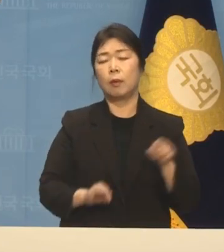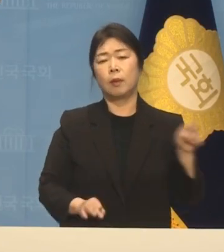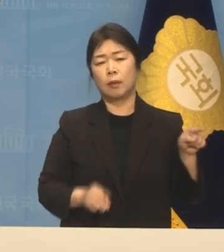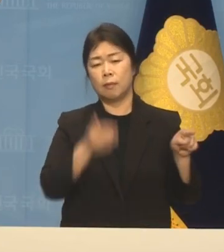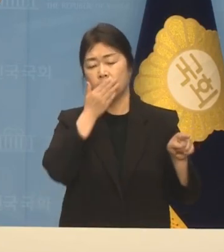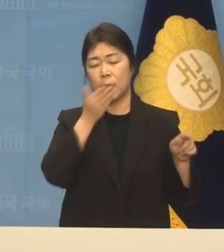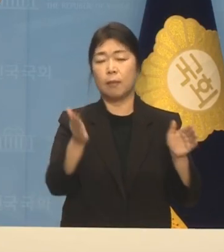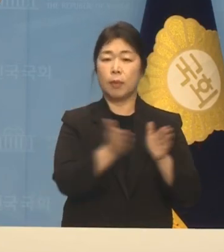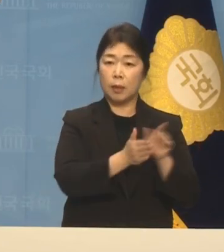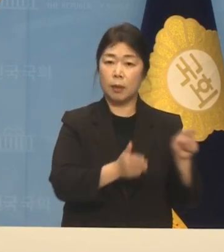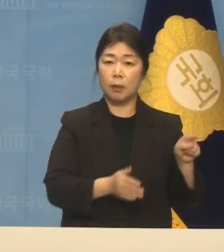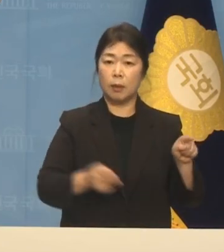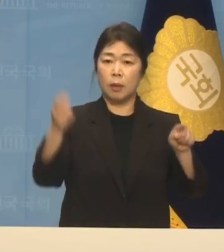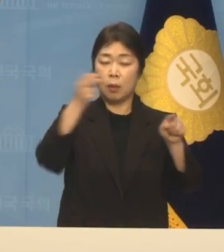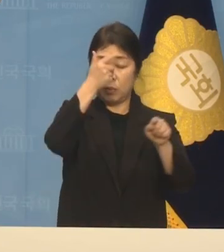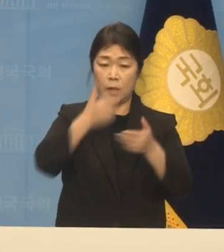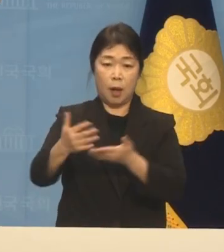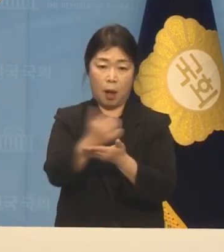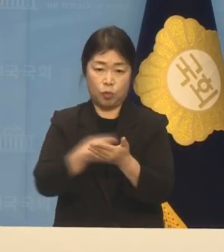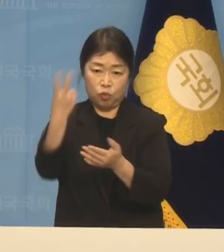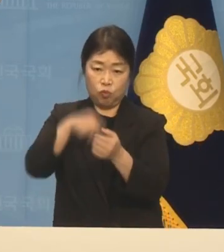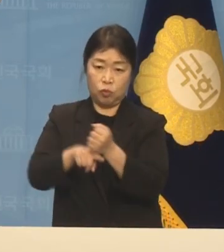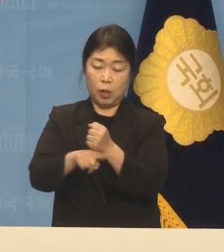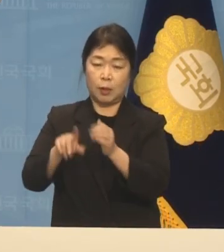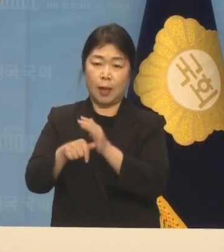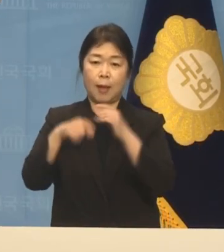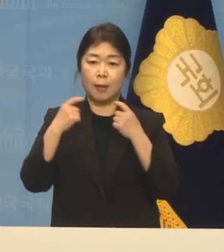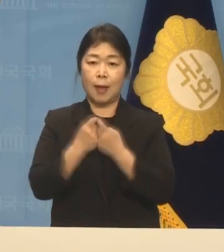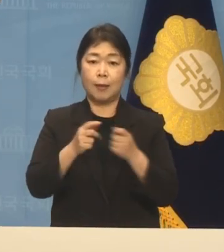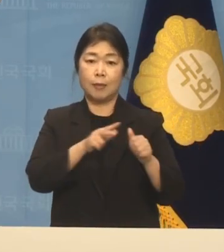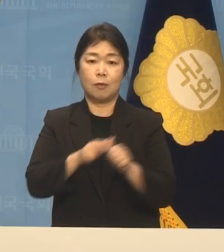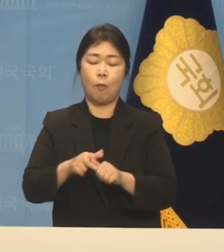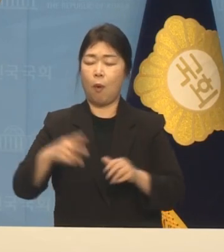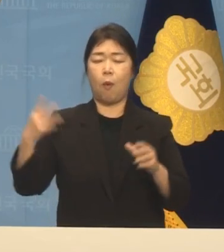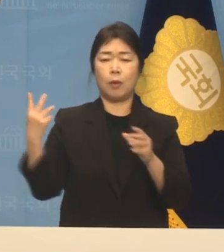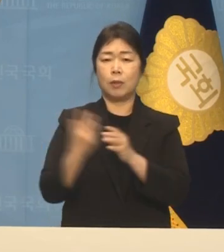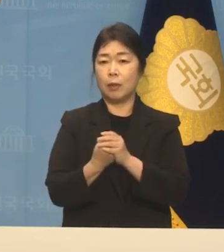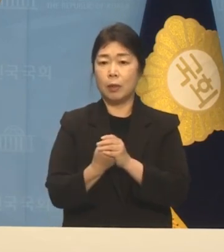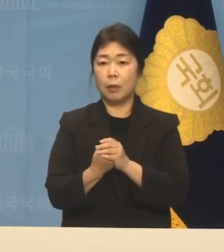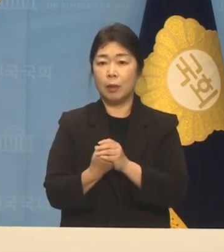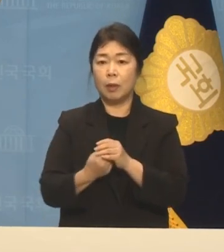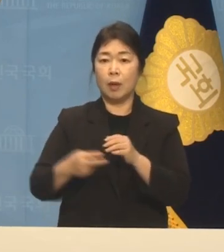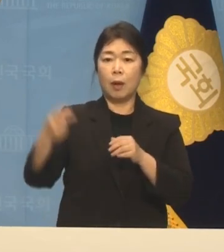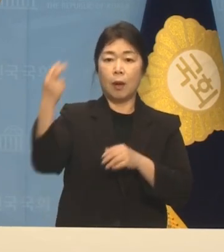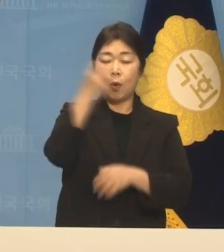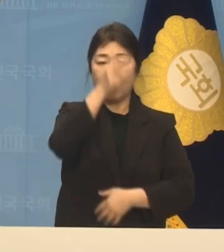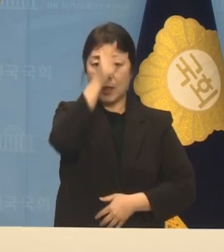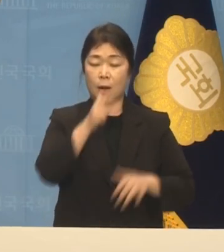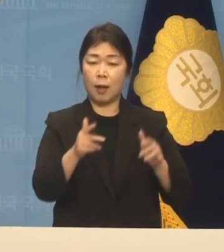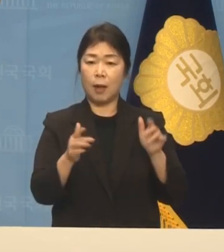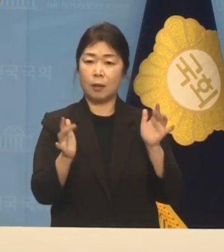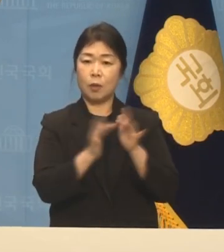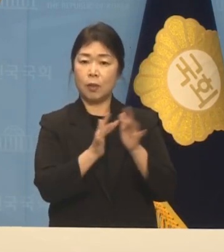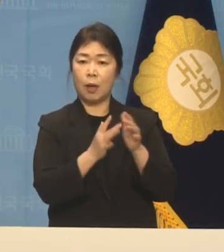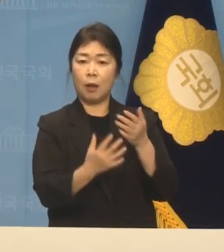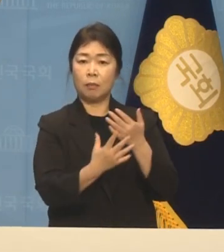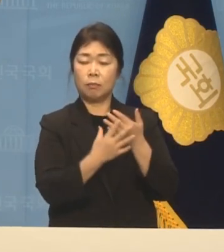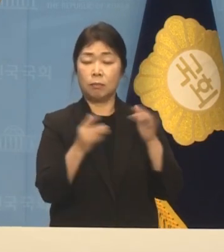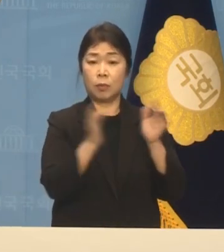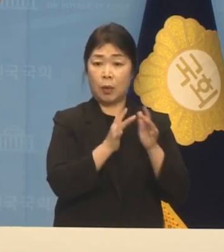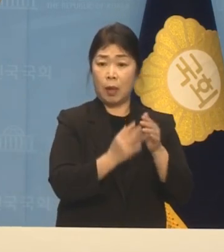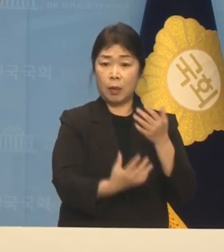당신들도 검찰의 압수수색을 통해 무차별적인 개인정보가 검찰 디지털 캐비넷에 저장될 수